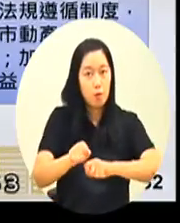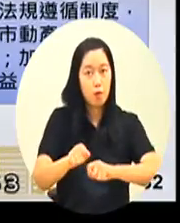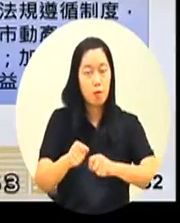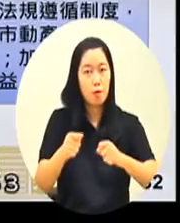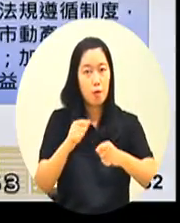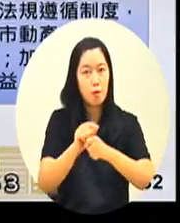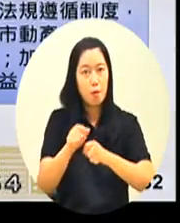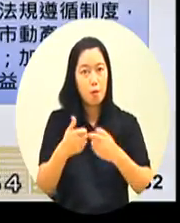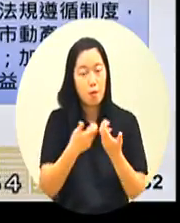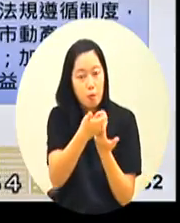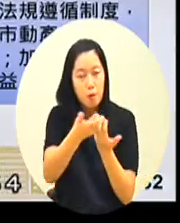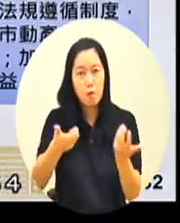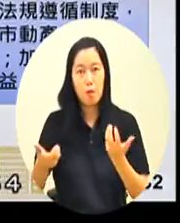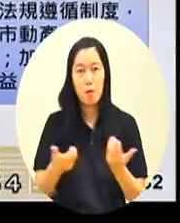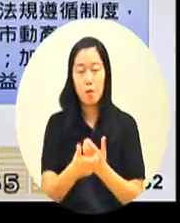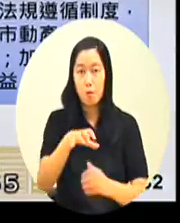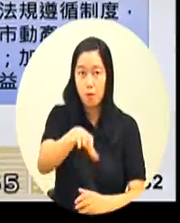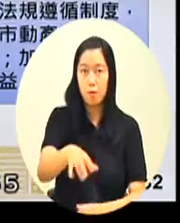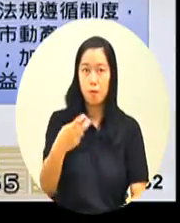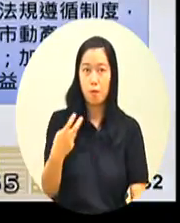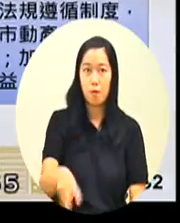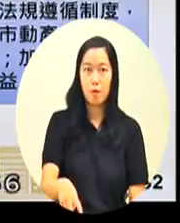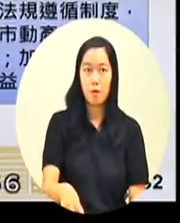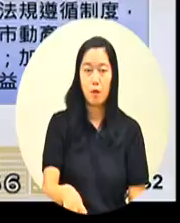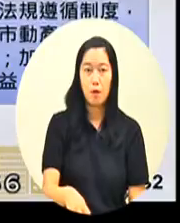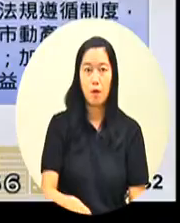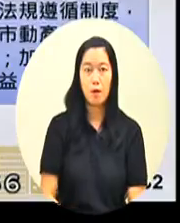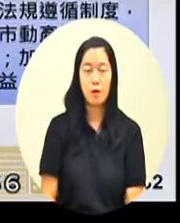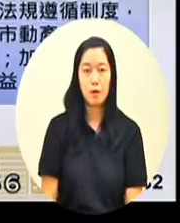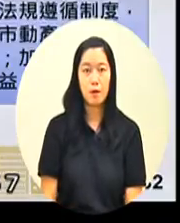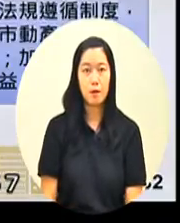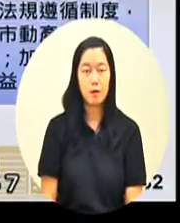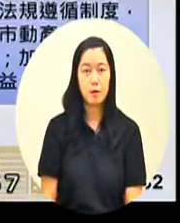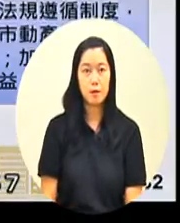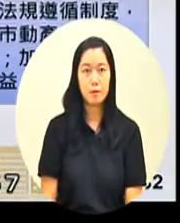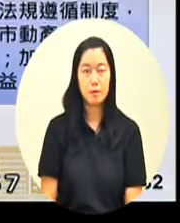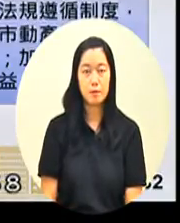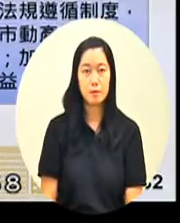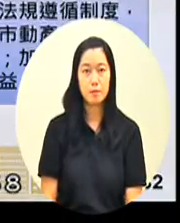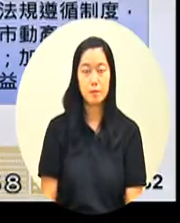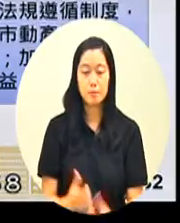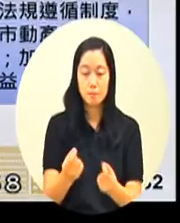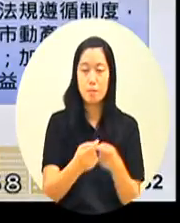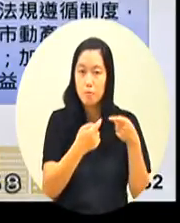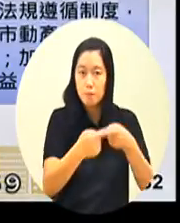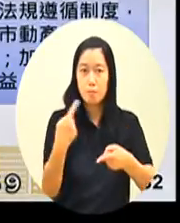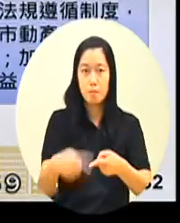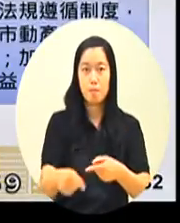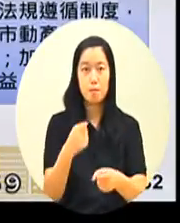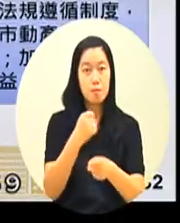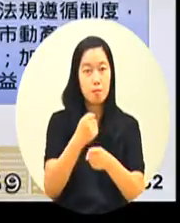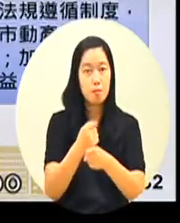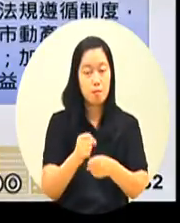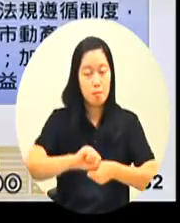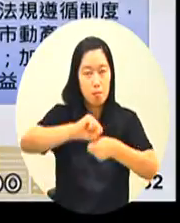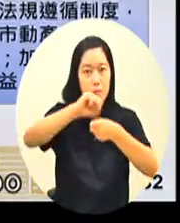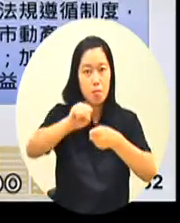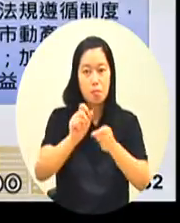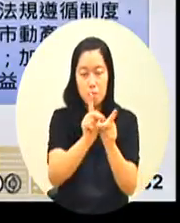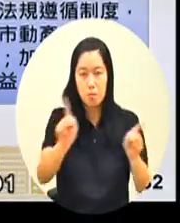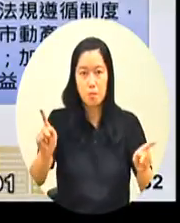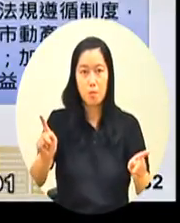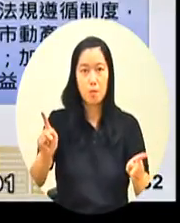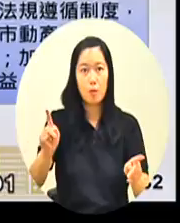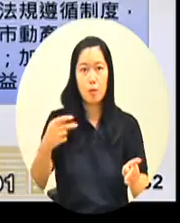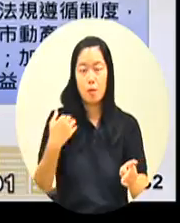在税监的稽征业务能够继续提升欠税清理的效